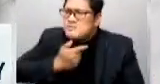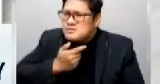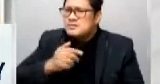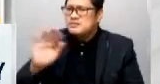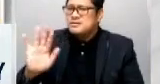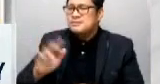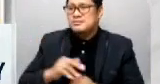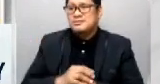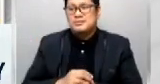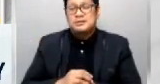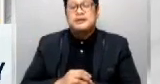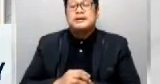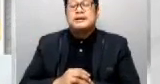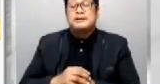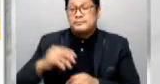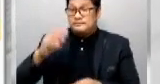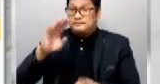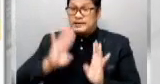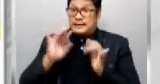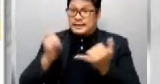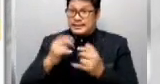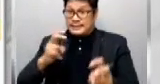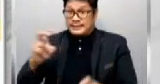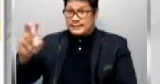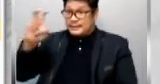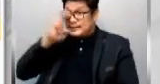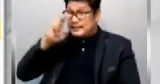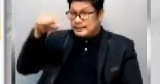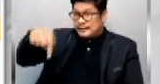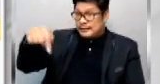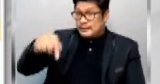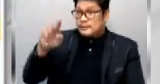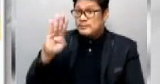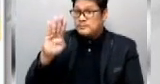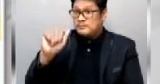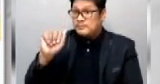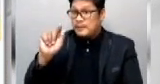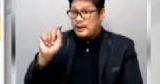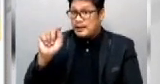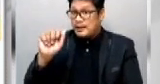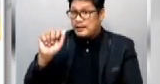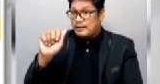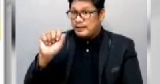Naghihigpit ang barangay dahil kasama ang Batasan Hills sa mga barangay sa Metro Manila na may